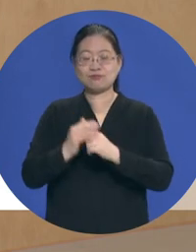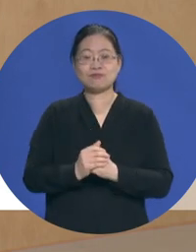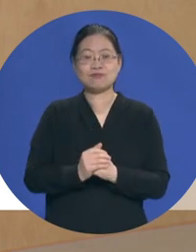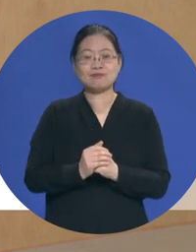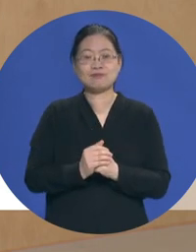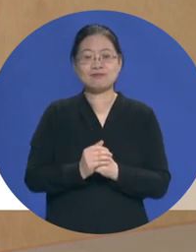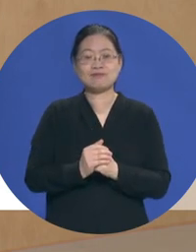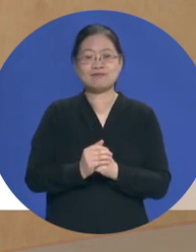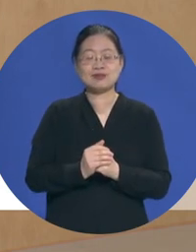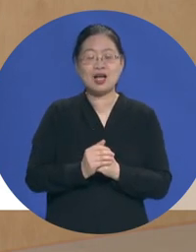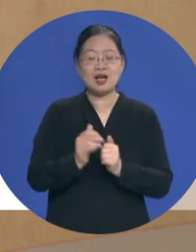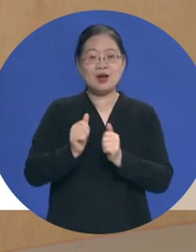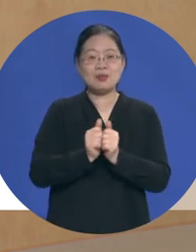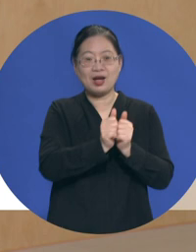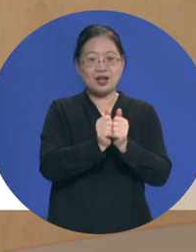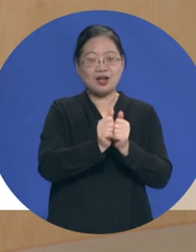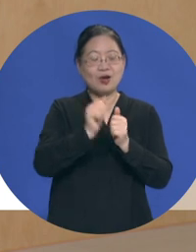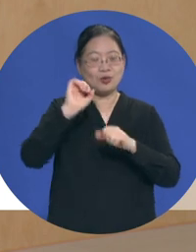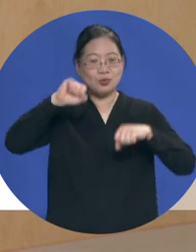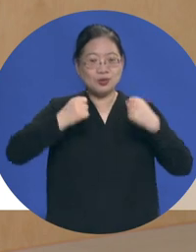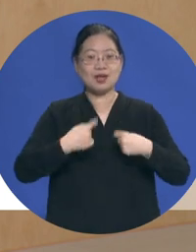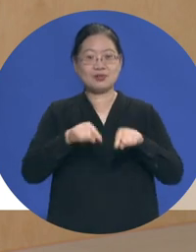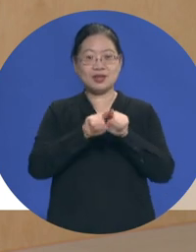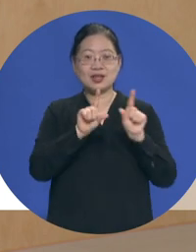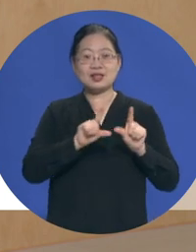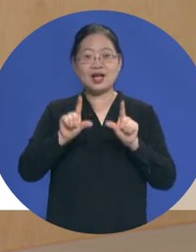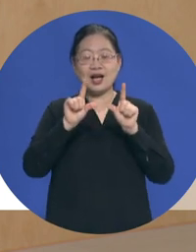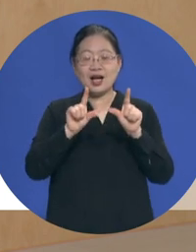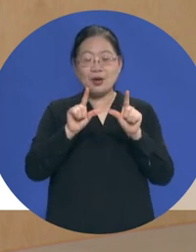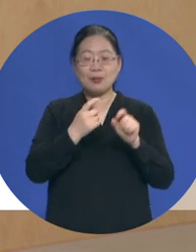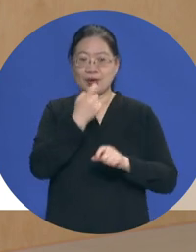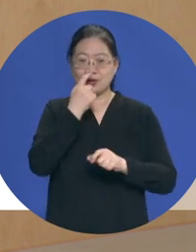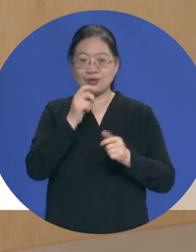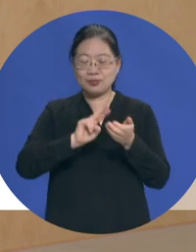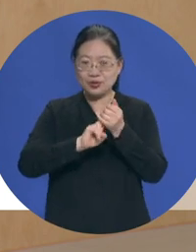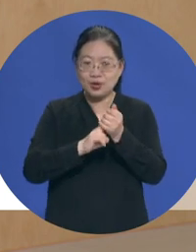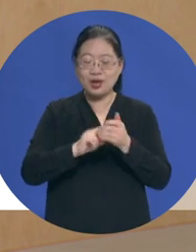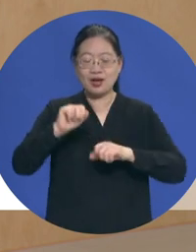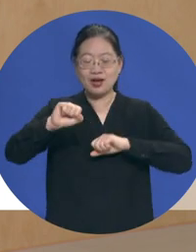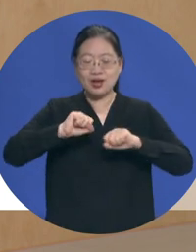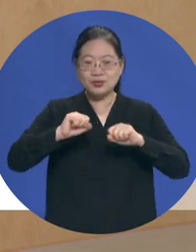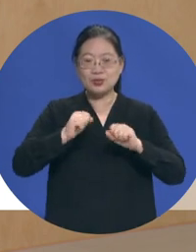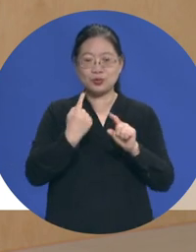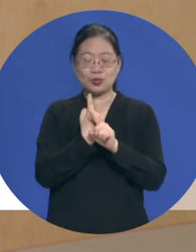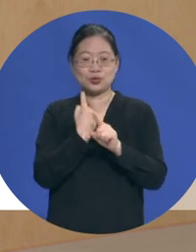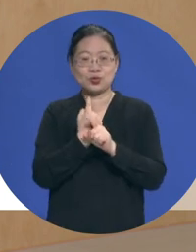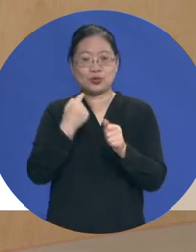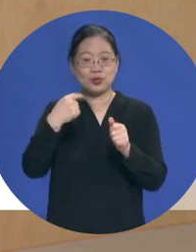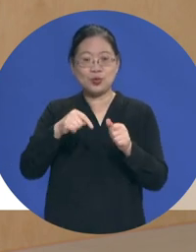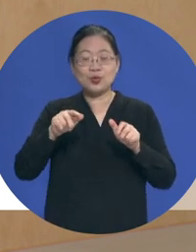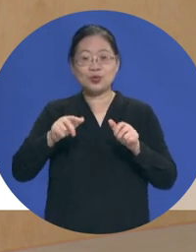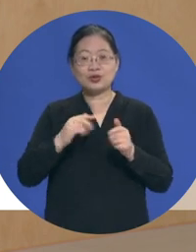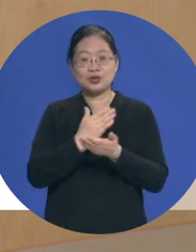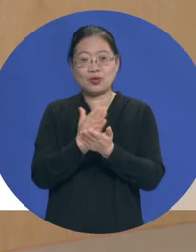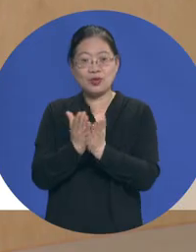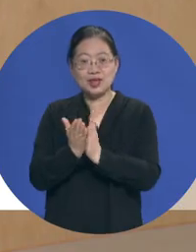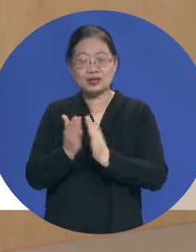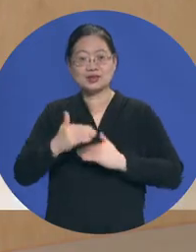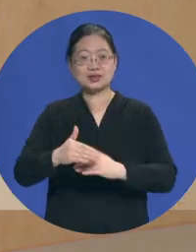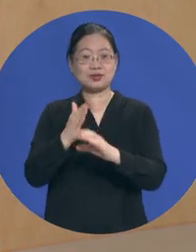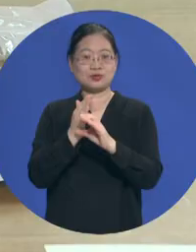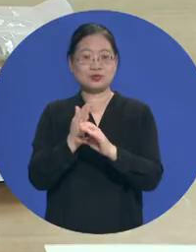반려동물과 함께 살아가면서 배울 수 있는 뭐 미용 교육이라 행동 교정 교육이라는 그런 것들을 지금 이제